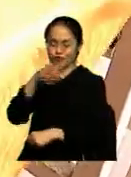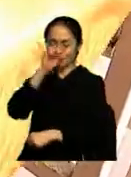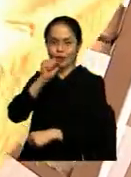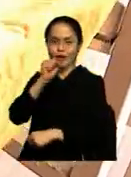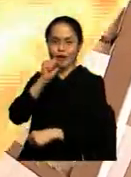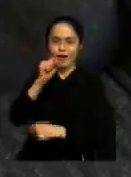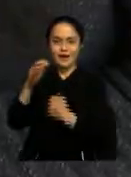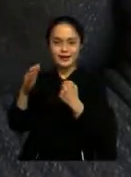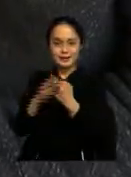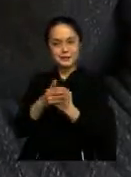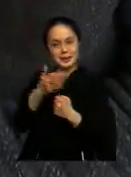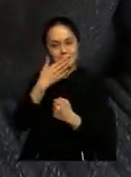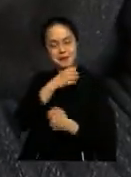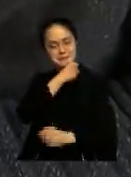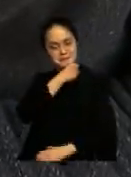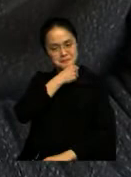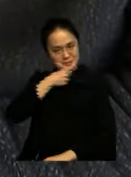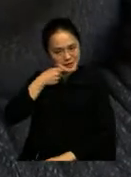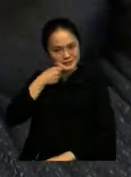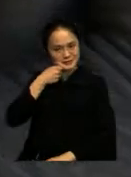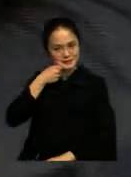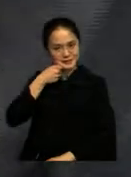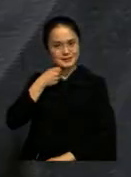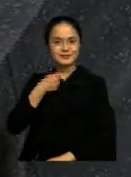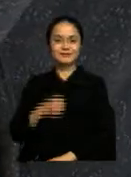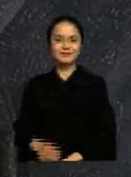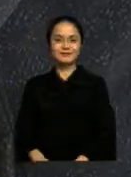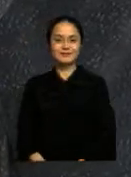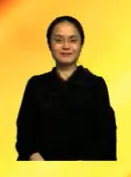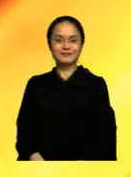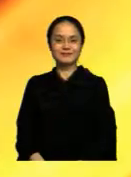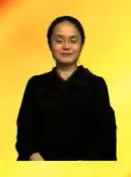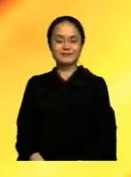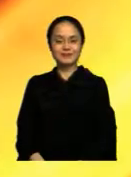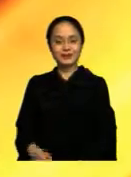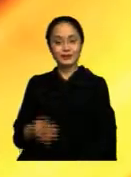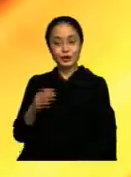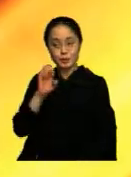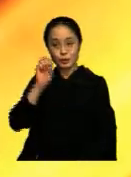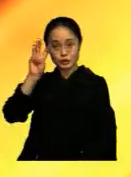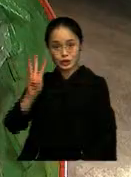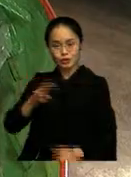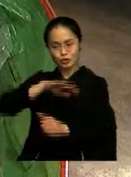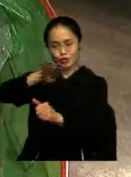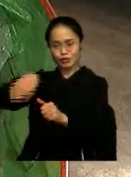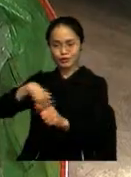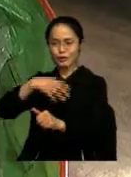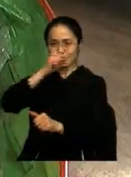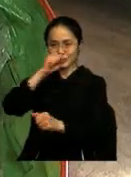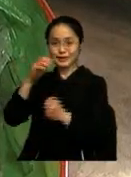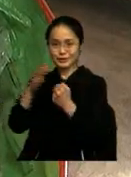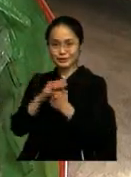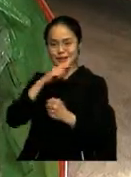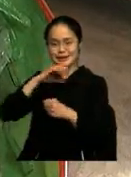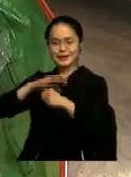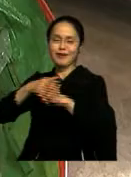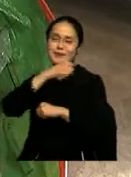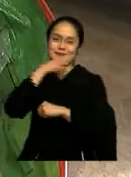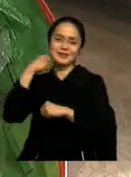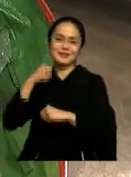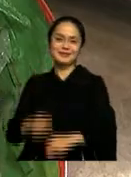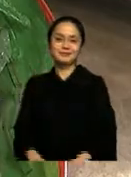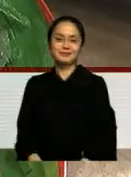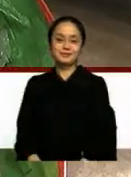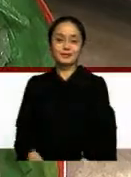단단하고 식감도 좋고 한 그런 사과를 재배할 수 있는 환경이 좋은 지역이라고 생각을 합니다. 육령근 홍삼의